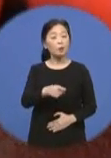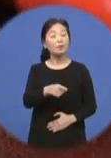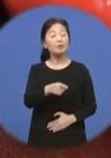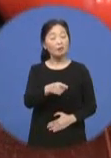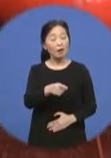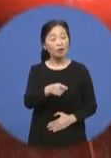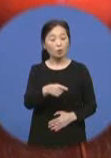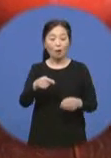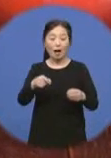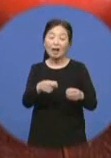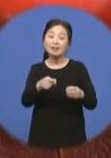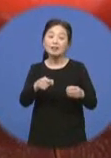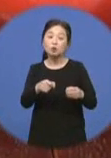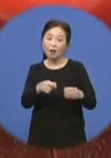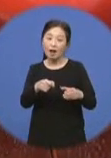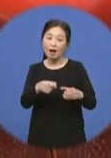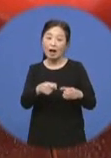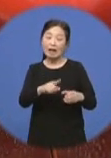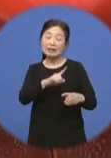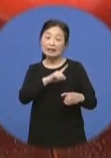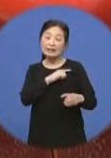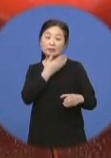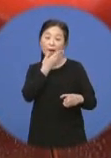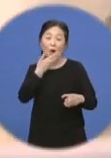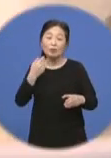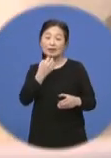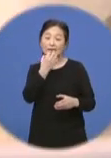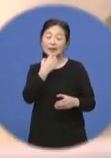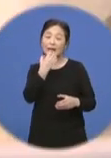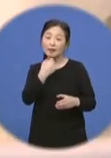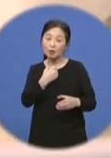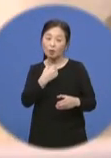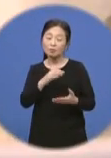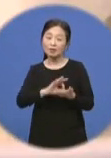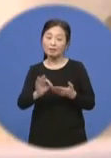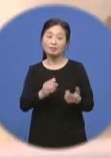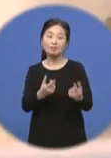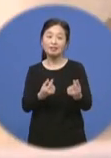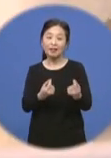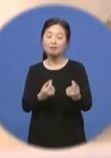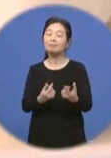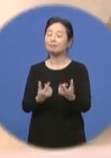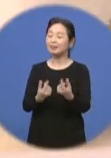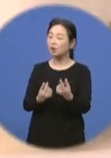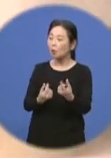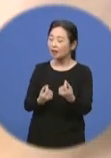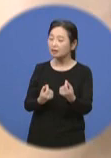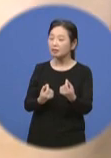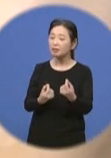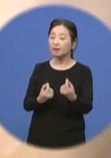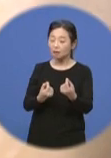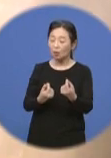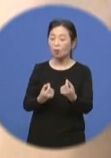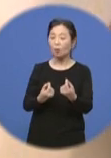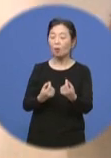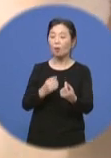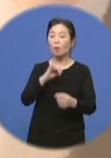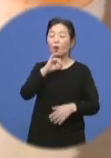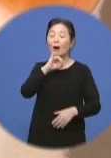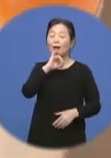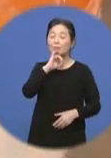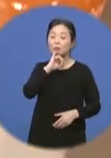しい部分が使われてるっていうことですね。 そうですね、ミルクアイスの中にあんぽ柿を切り刻んだものを入れ